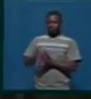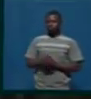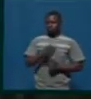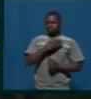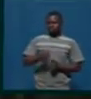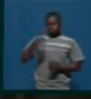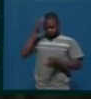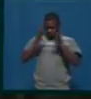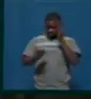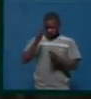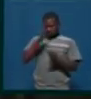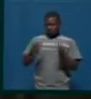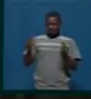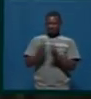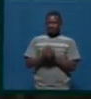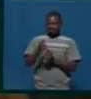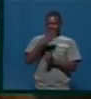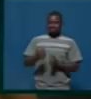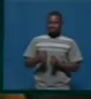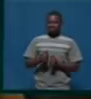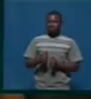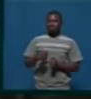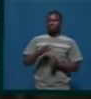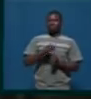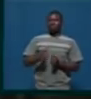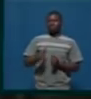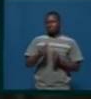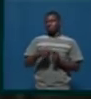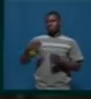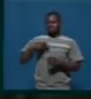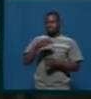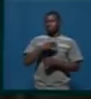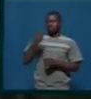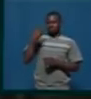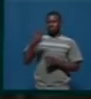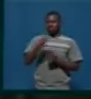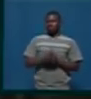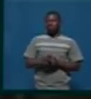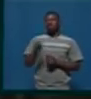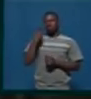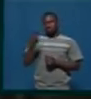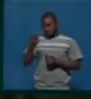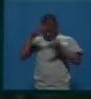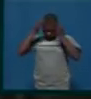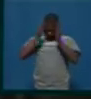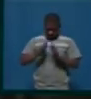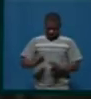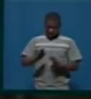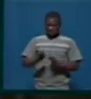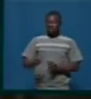des données, en fonction des éléments de ces 3-là, le jury va statuer pour désigner un